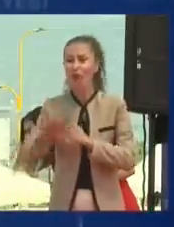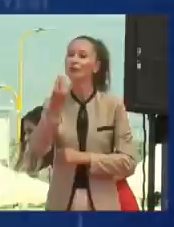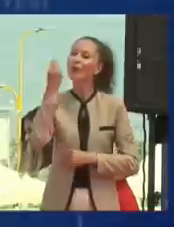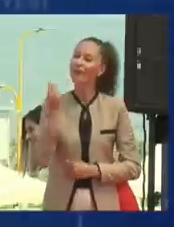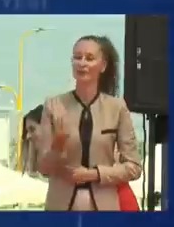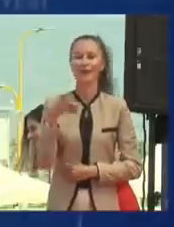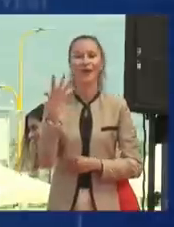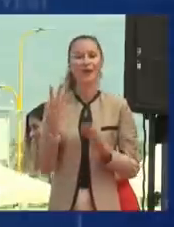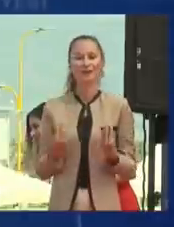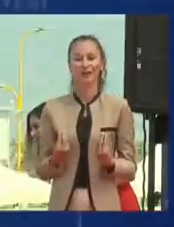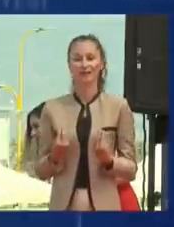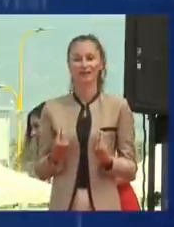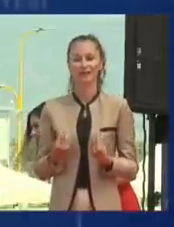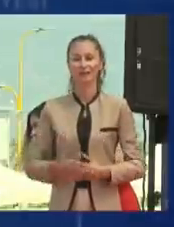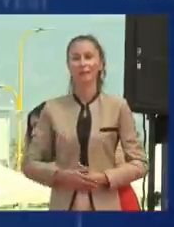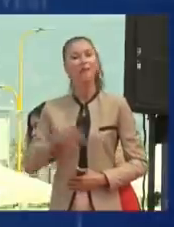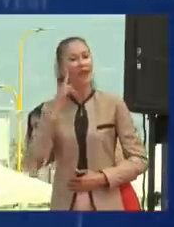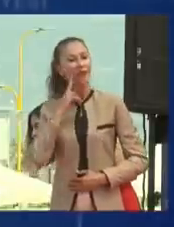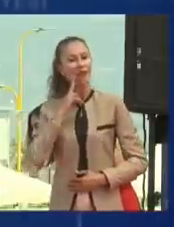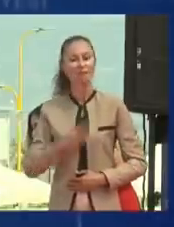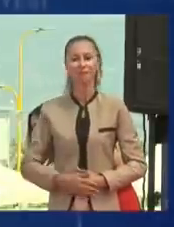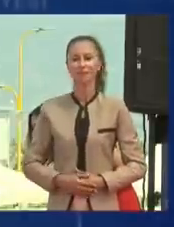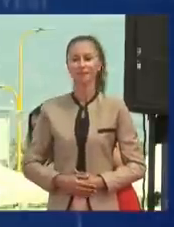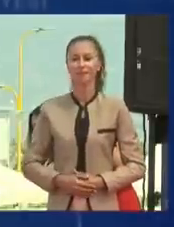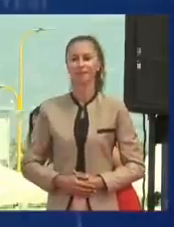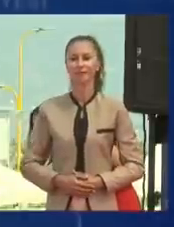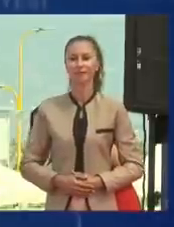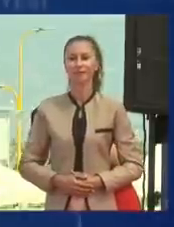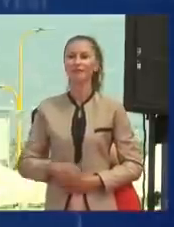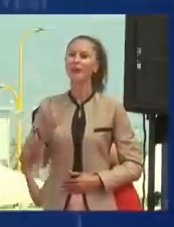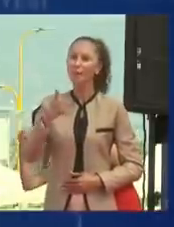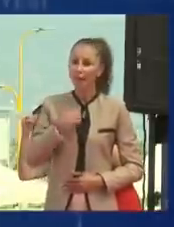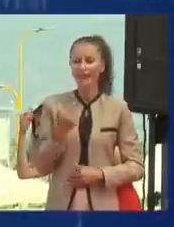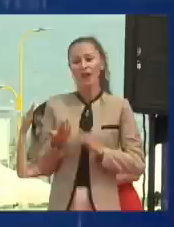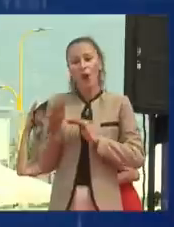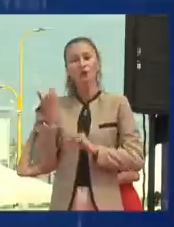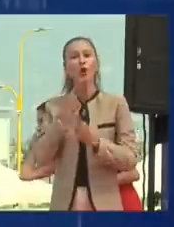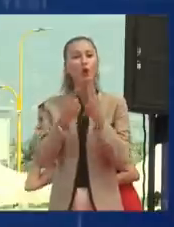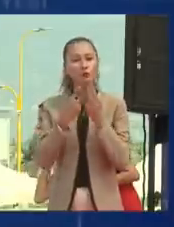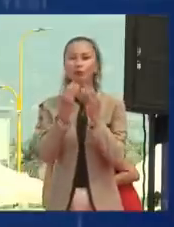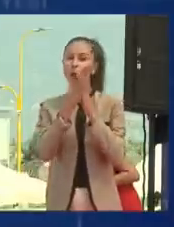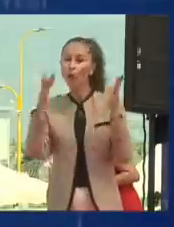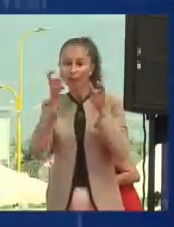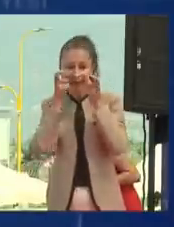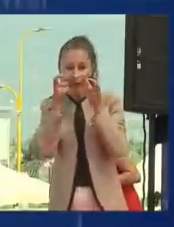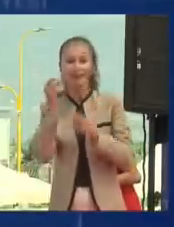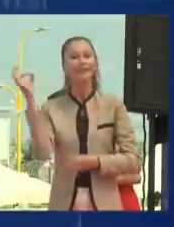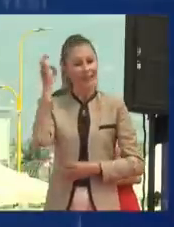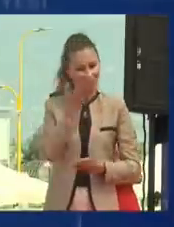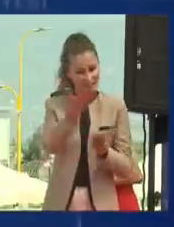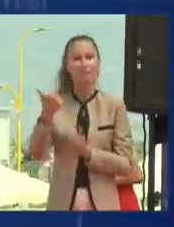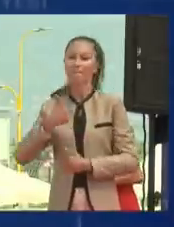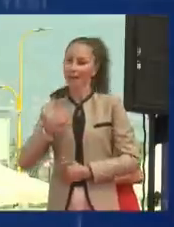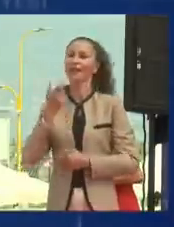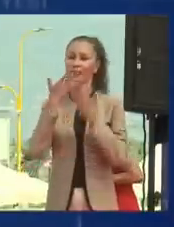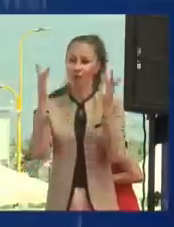daha güzel olacak. Efendim, benden önceki konuşmaları büyük bir dikkatle dinlediniz. Ben de büyük bir